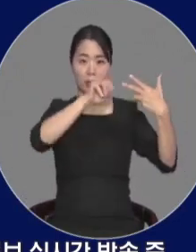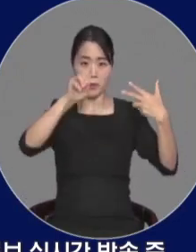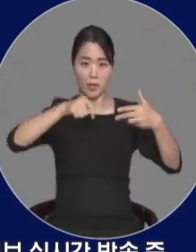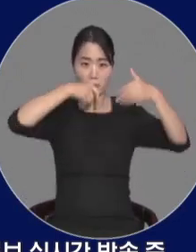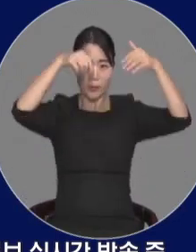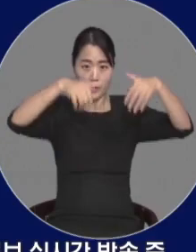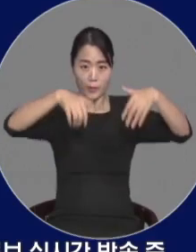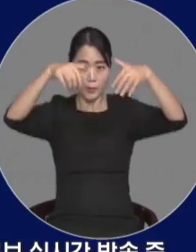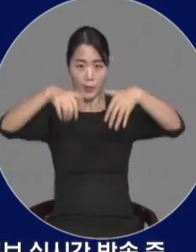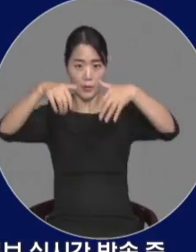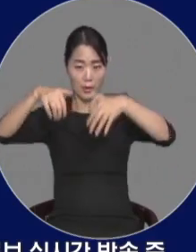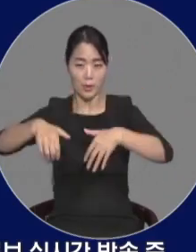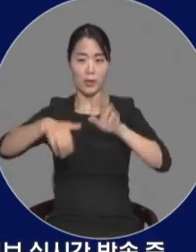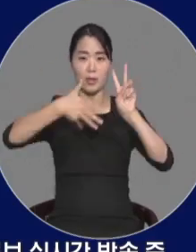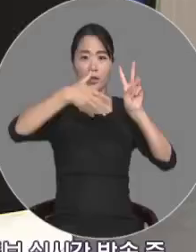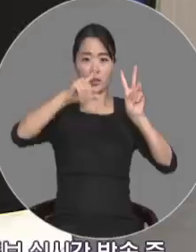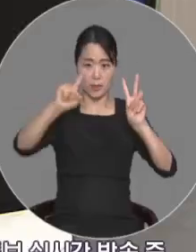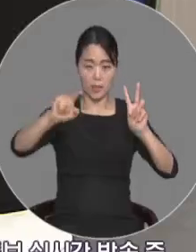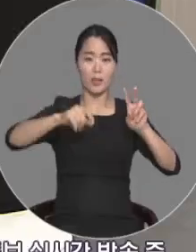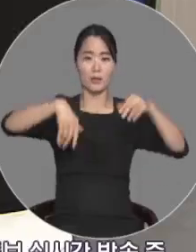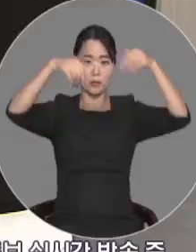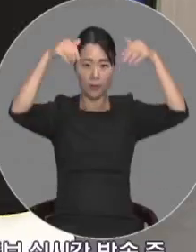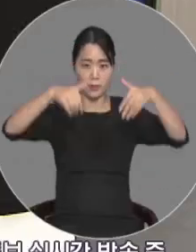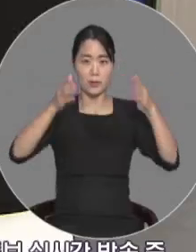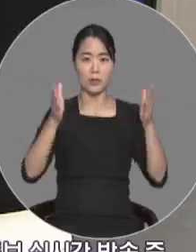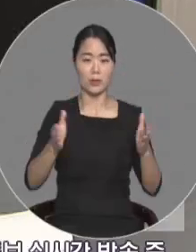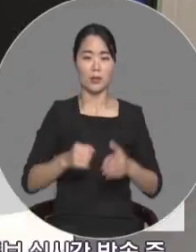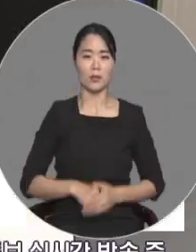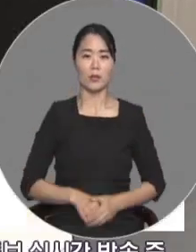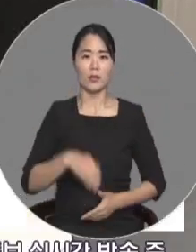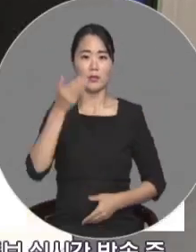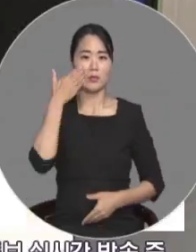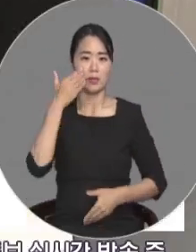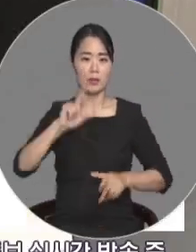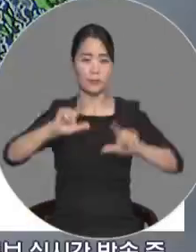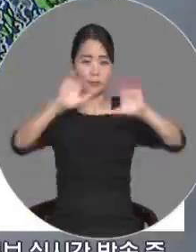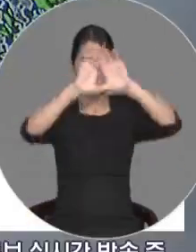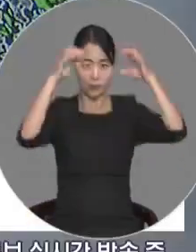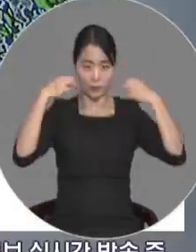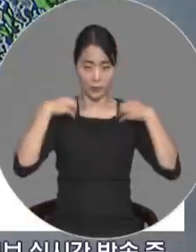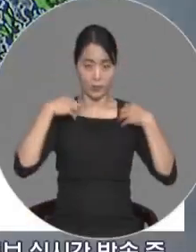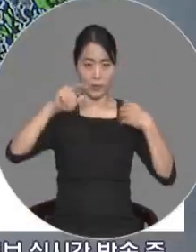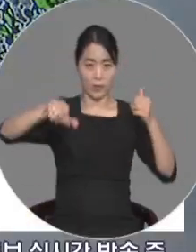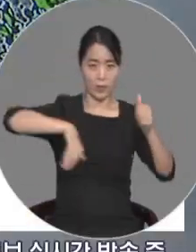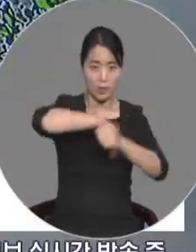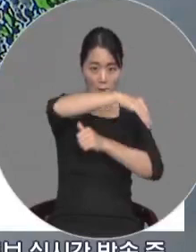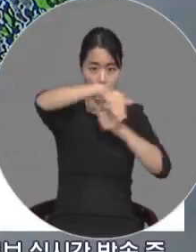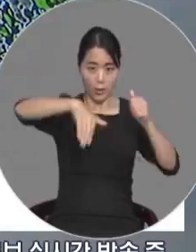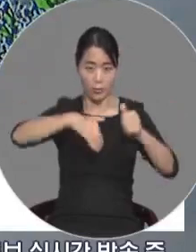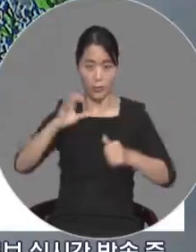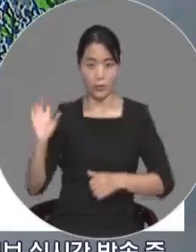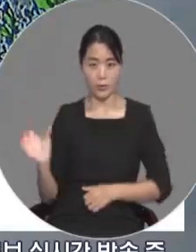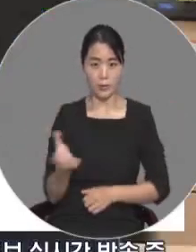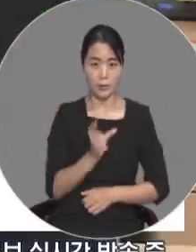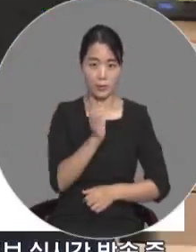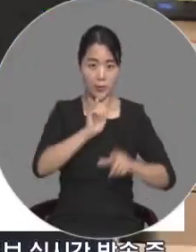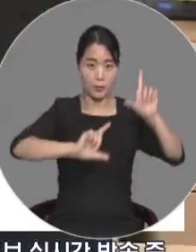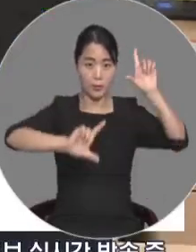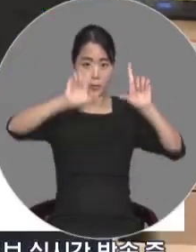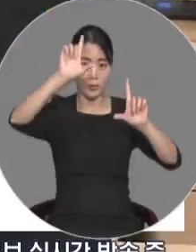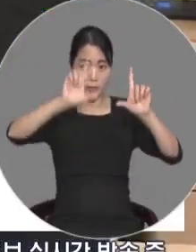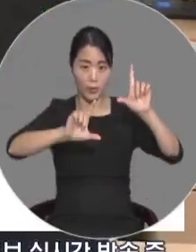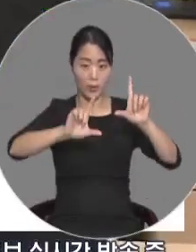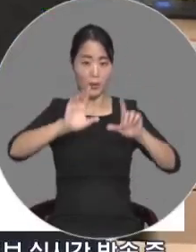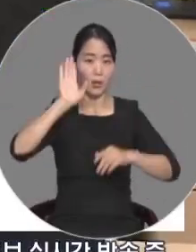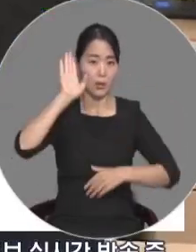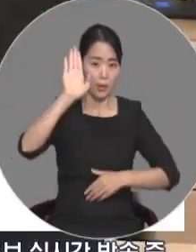시기를 2차 우기로 정의합니다. 울산기상대는 기압계 변동성과 태풍의 이동 경로에 따라 울산에 비가